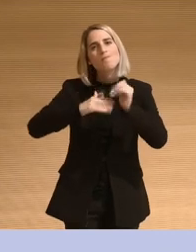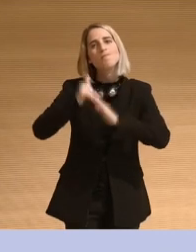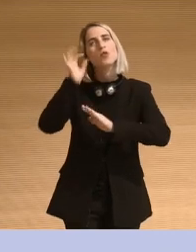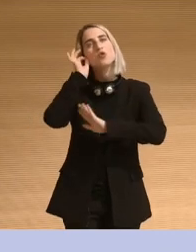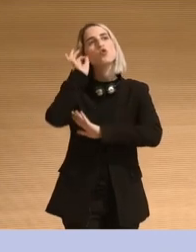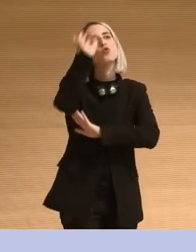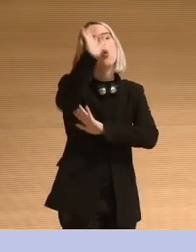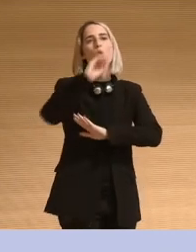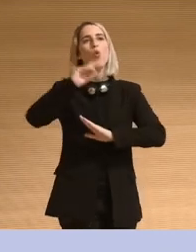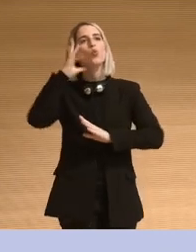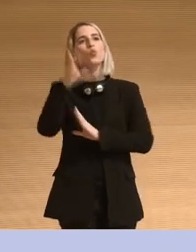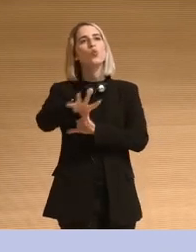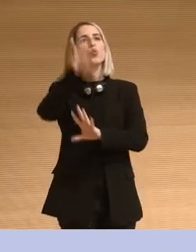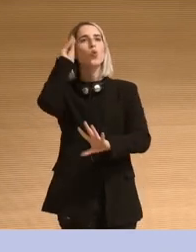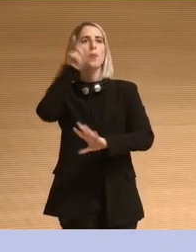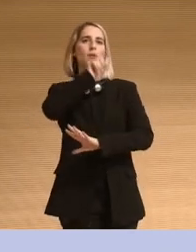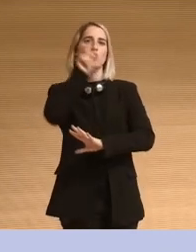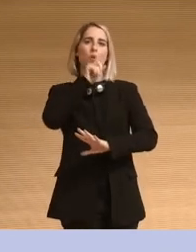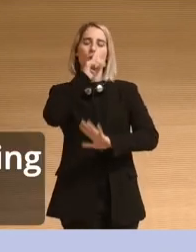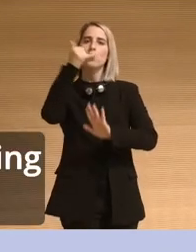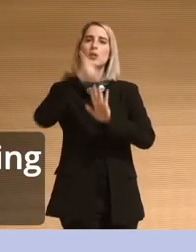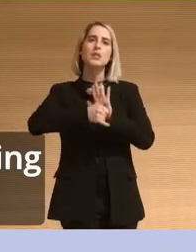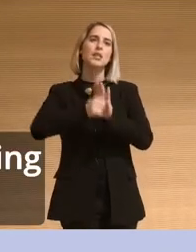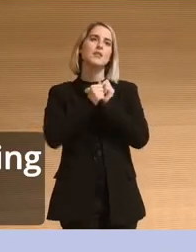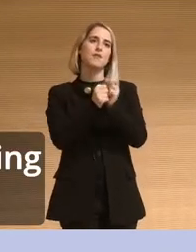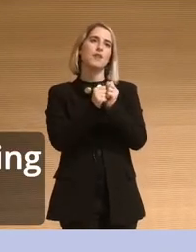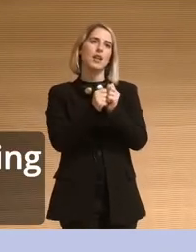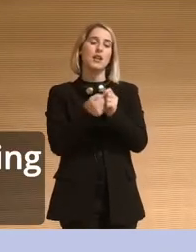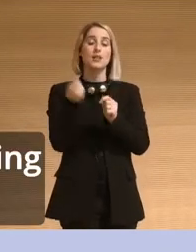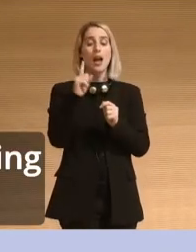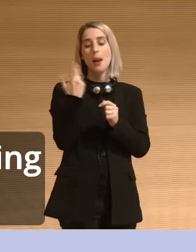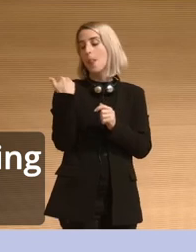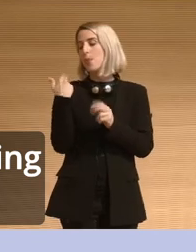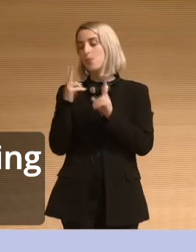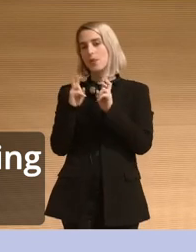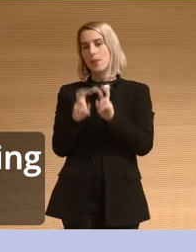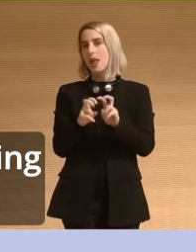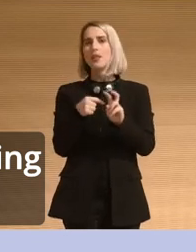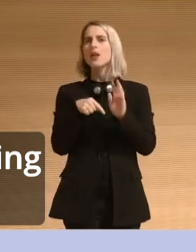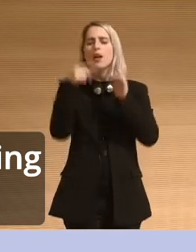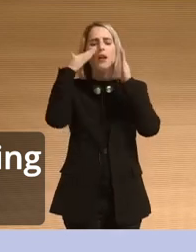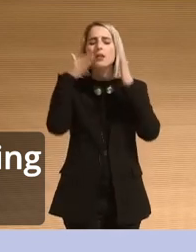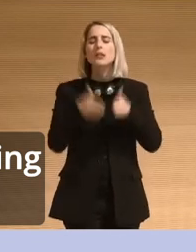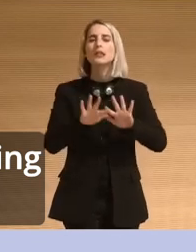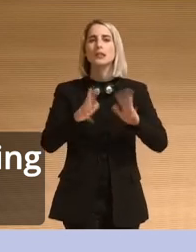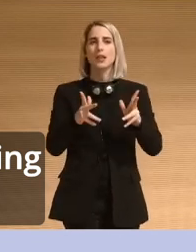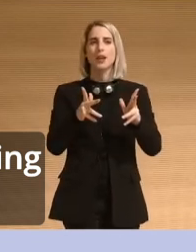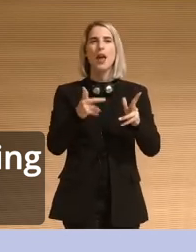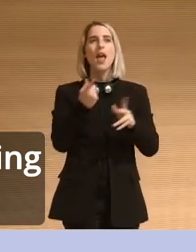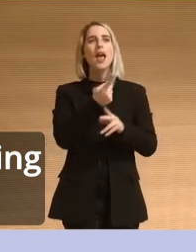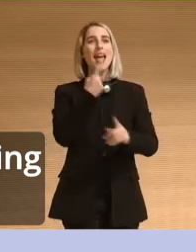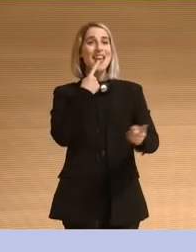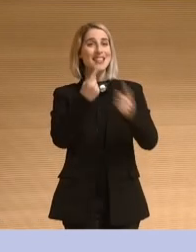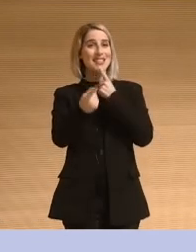ενσυναίσθηση, δημιουργικότητα και ουσιαστικές φιλίες. Μια άλλη πρόσφατη μελέτη, μάλιστα, εστιάζει στην δύναμη των συζητήσεων